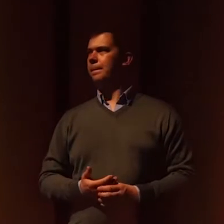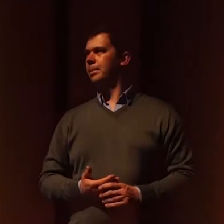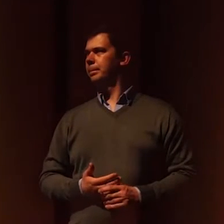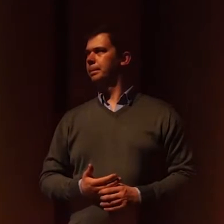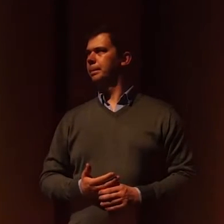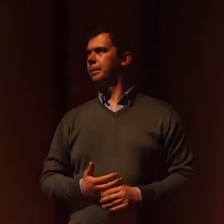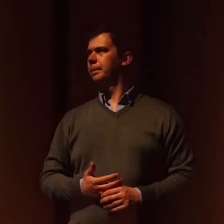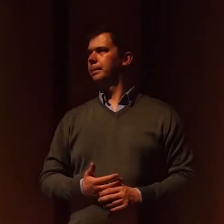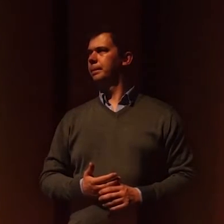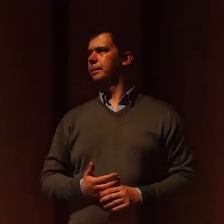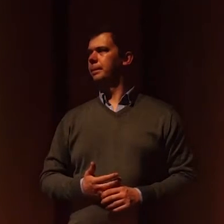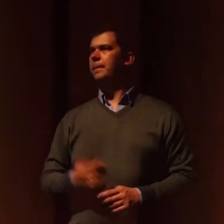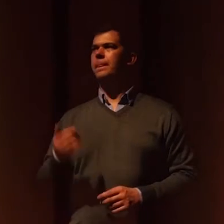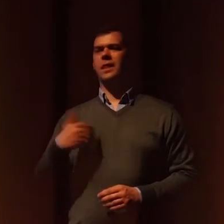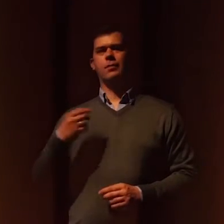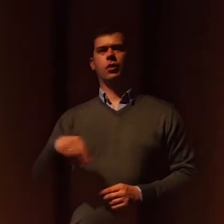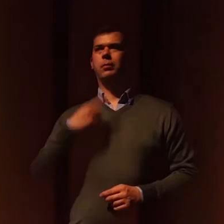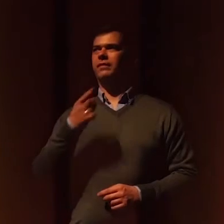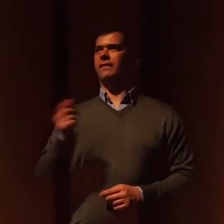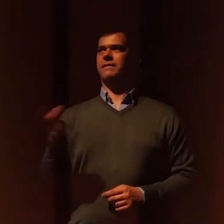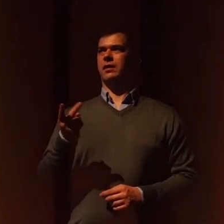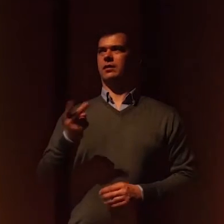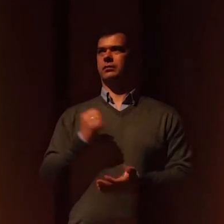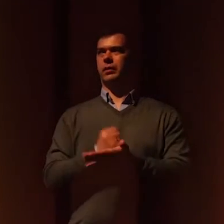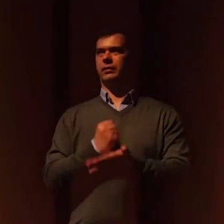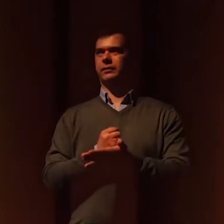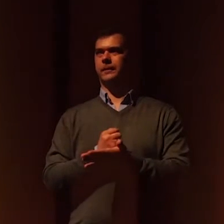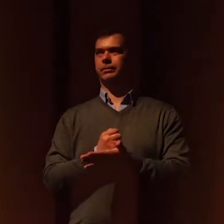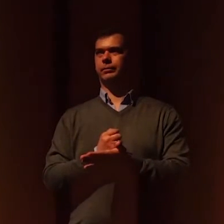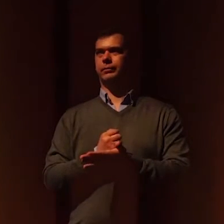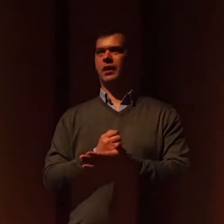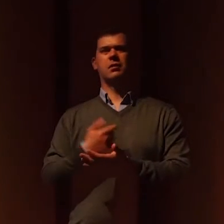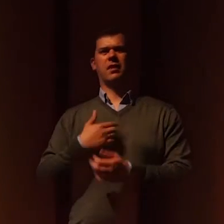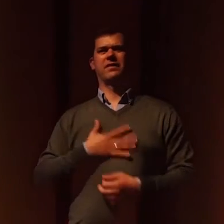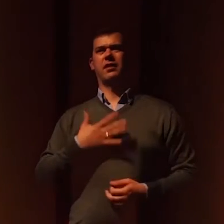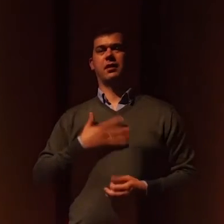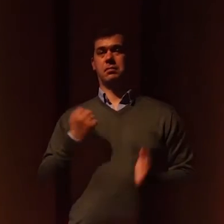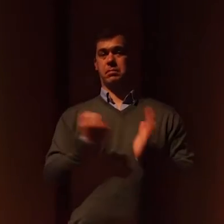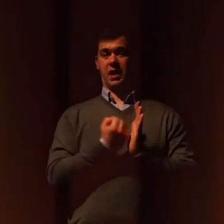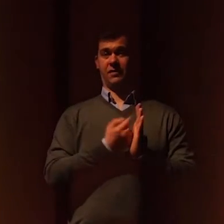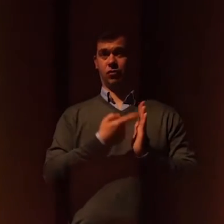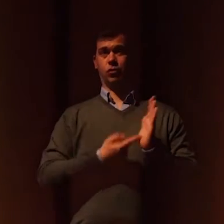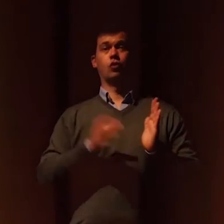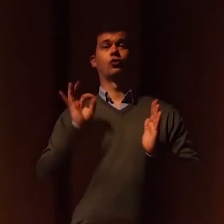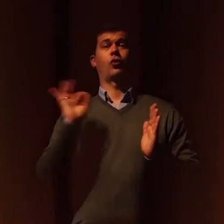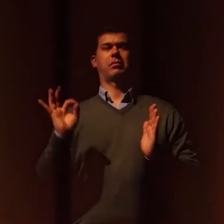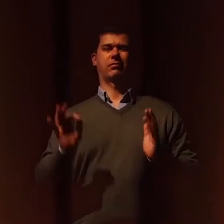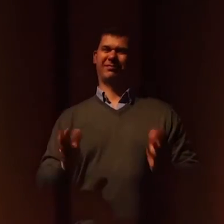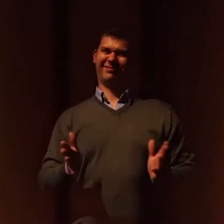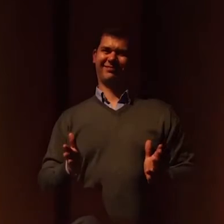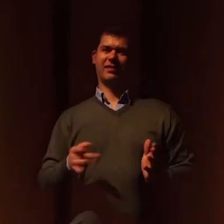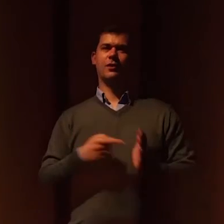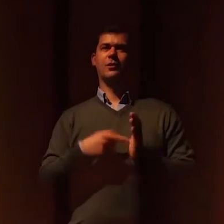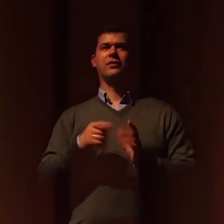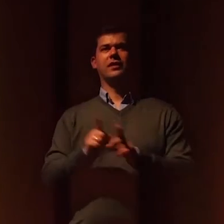rzeczy ja może o dwóch rzeczach bym powiedziała znaczy Pierwsza sprawa taka że mnie się nie wydaje żeby prawo było szczególnie dobre już ta nazwa